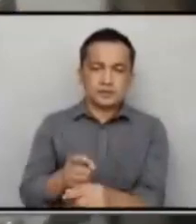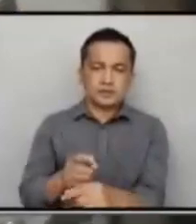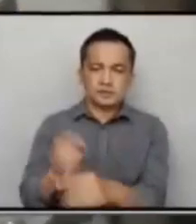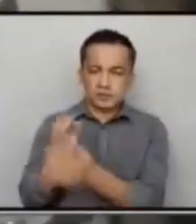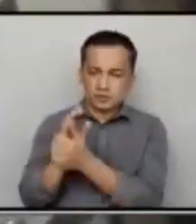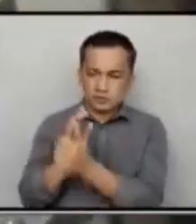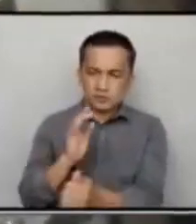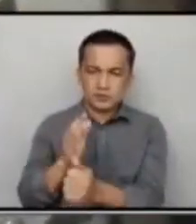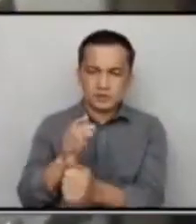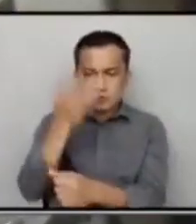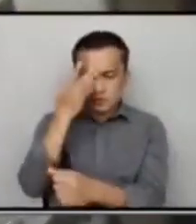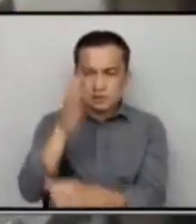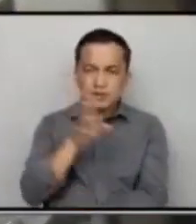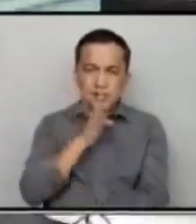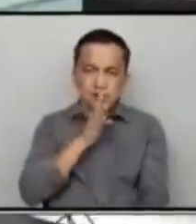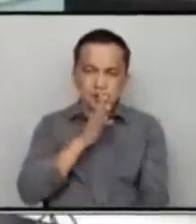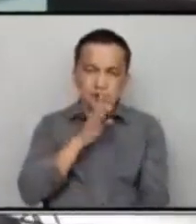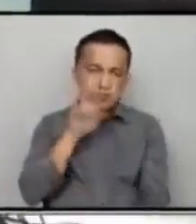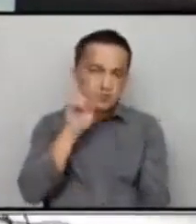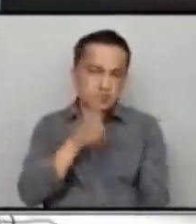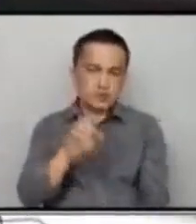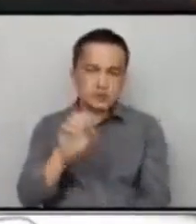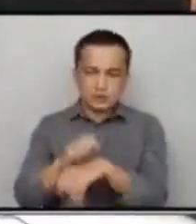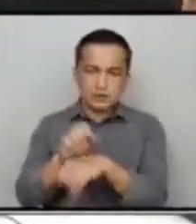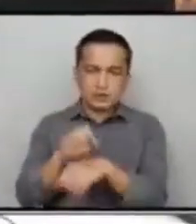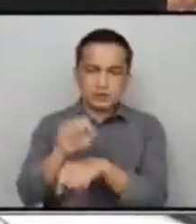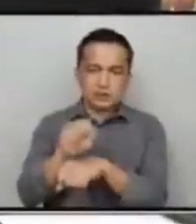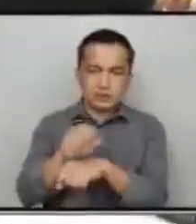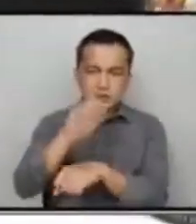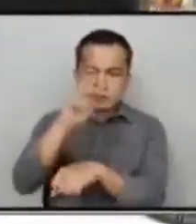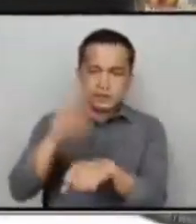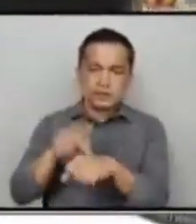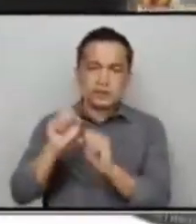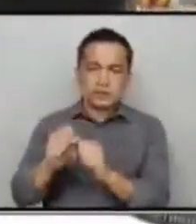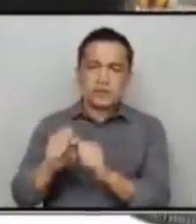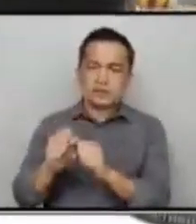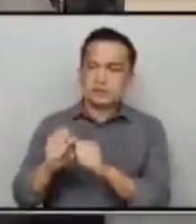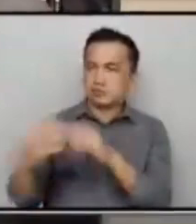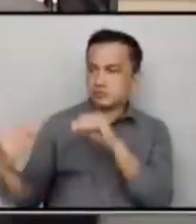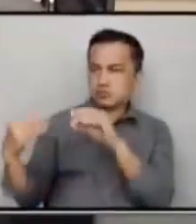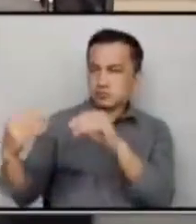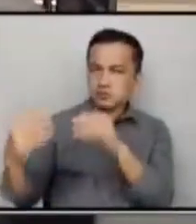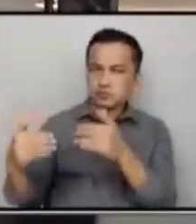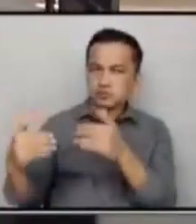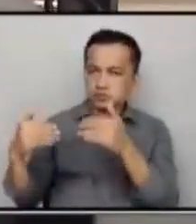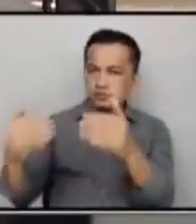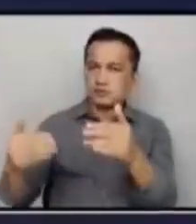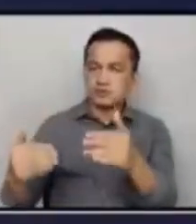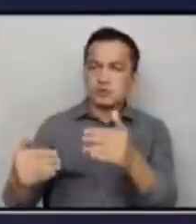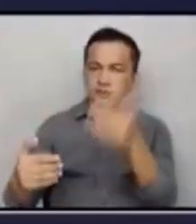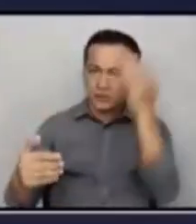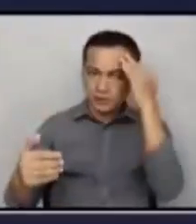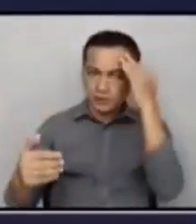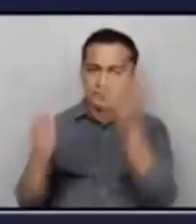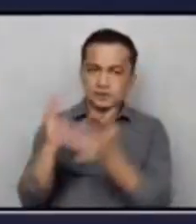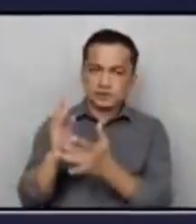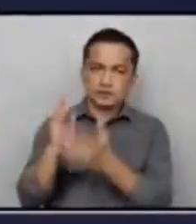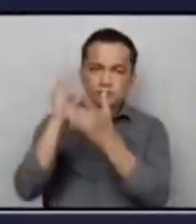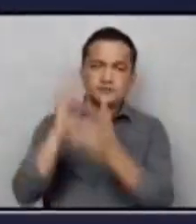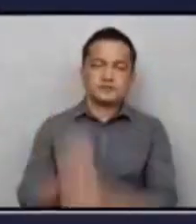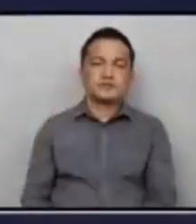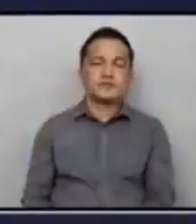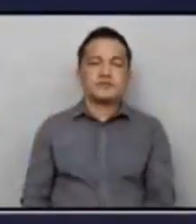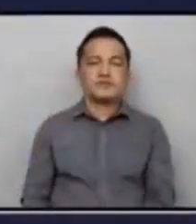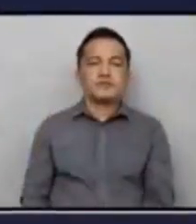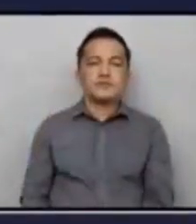at English-speaking workforce ng Pilipinas na kayang makipagsabayan sa pagiging maalam sa teknolohiya. We have